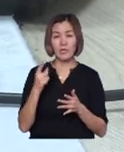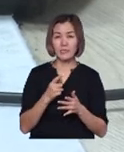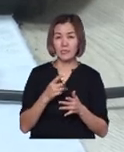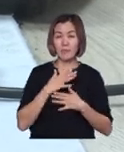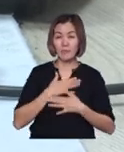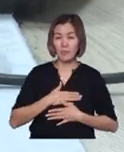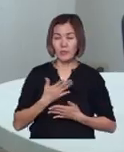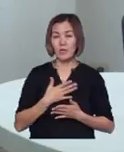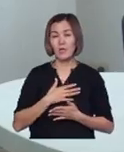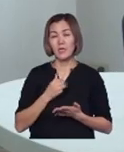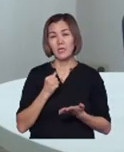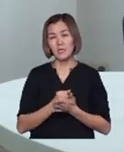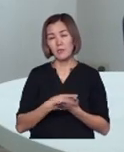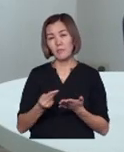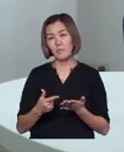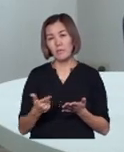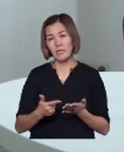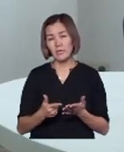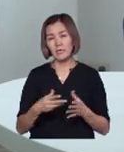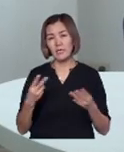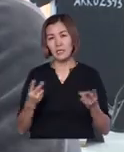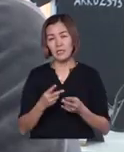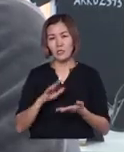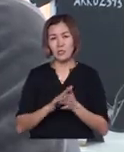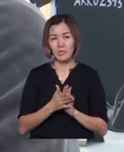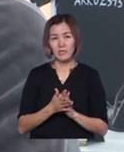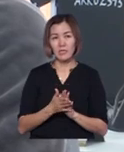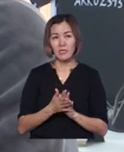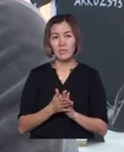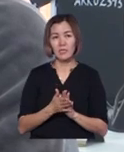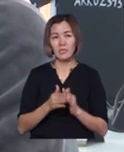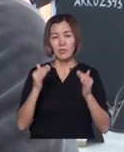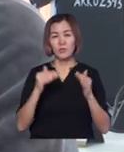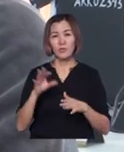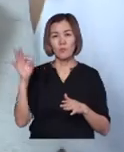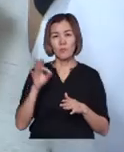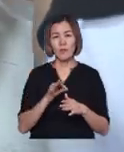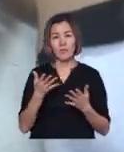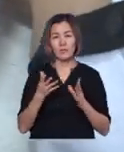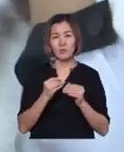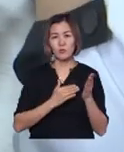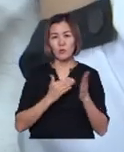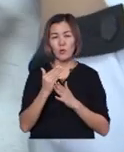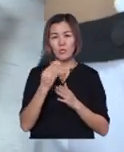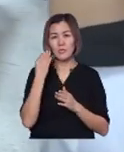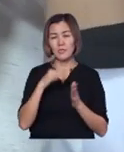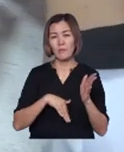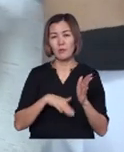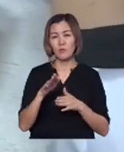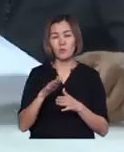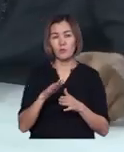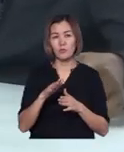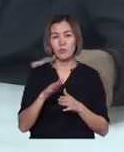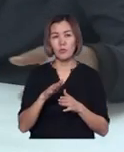шығып отыр. Кепілге мүлікті қабылдау кезіндегі ыңғайлы шарттар және төмен пайыздық мөлшерлеме жоғары сапалы дақылдарды